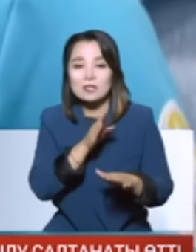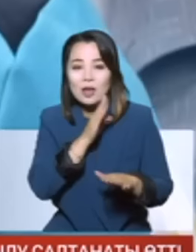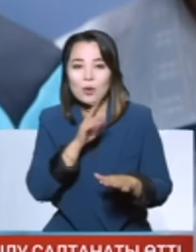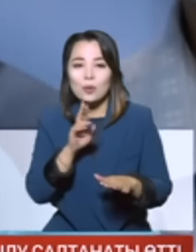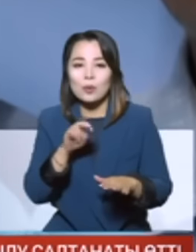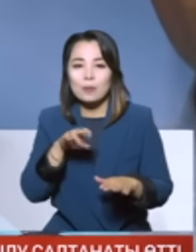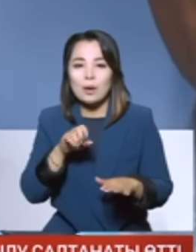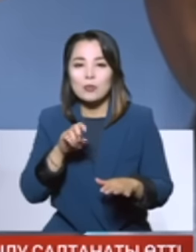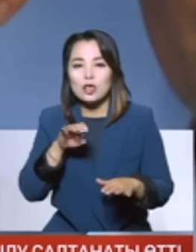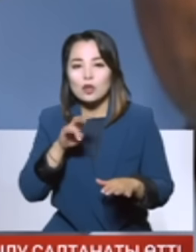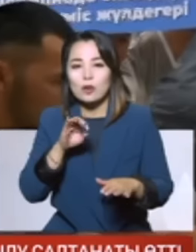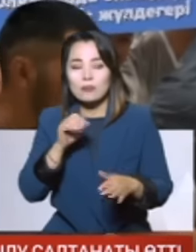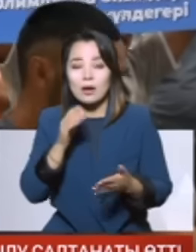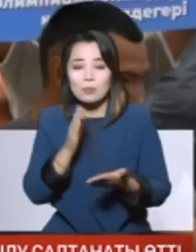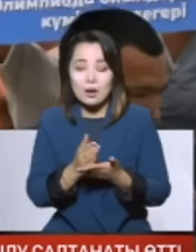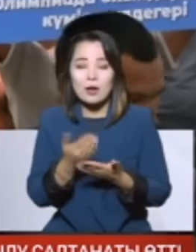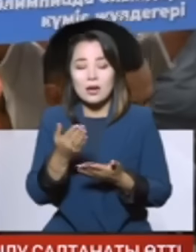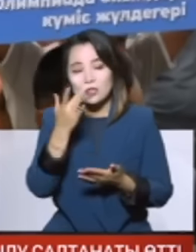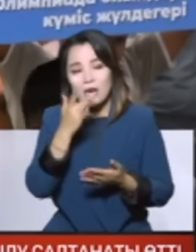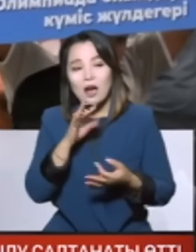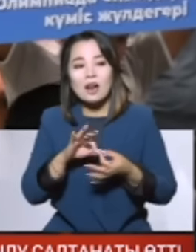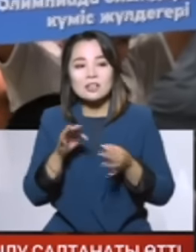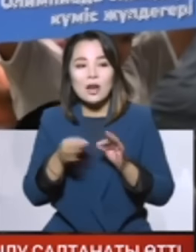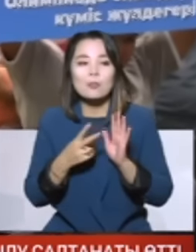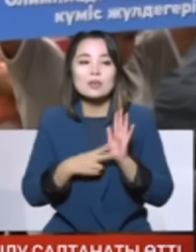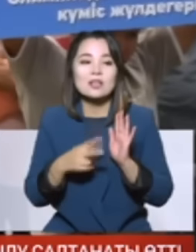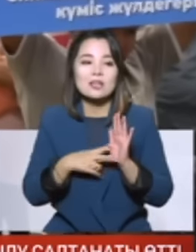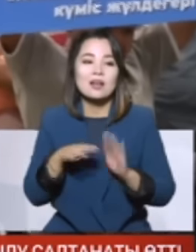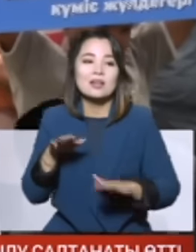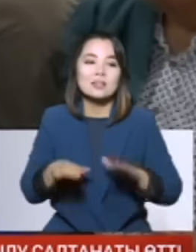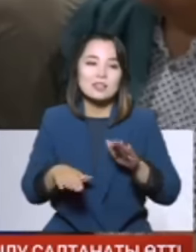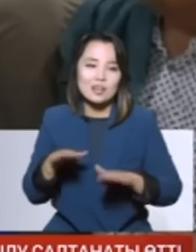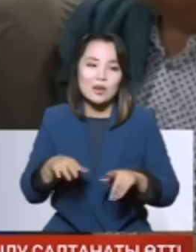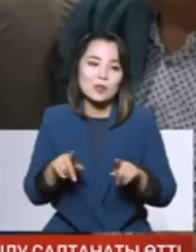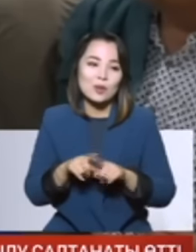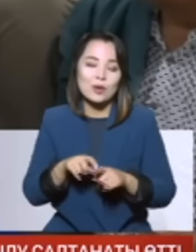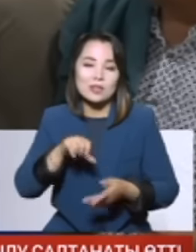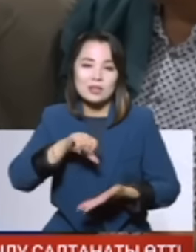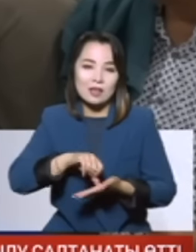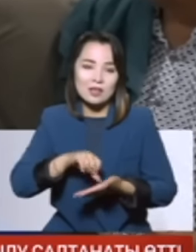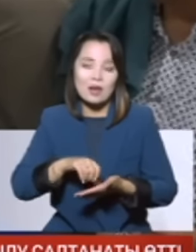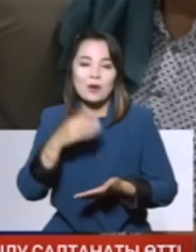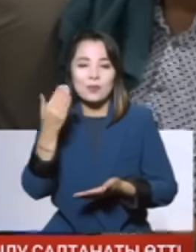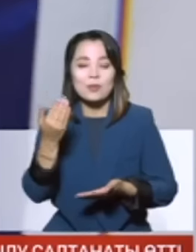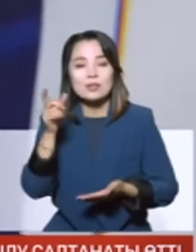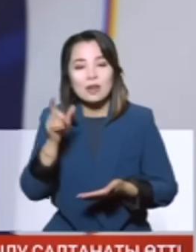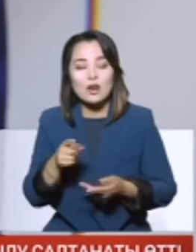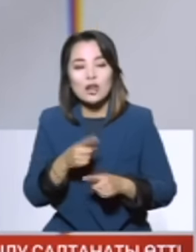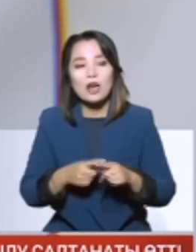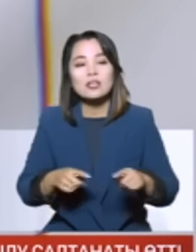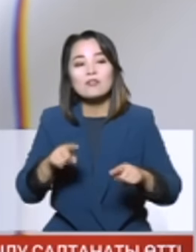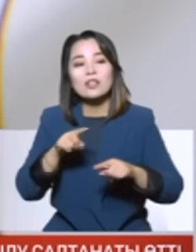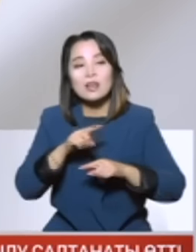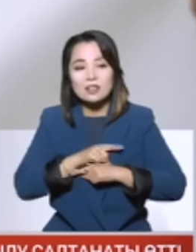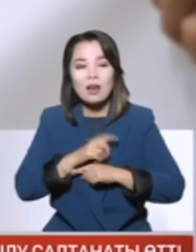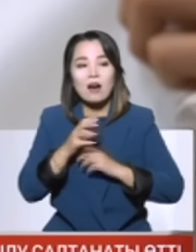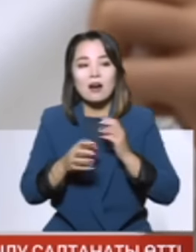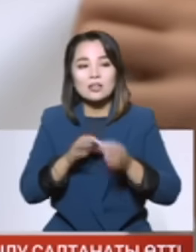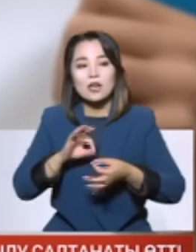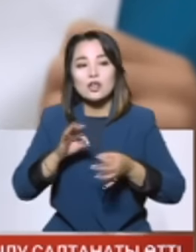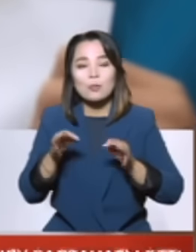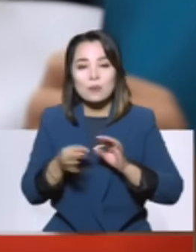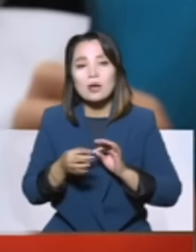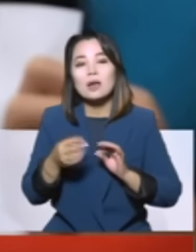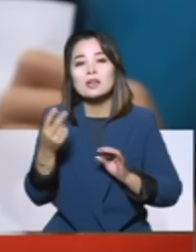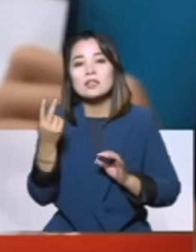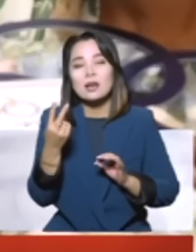Күлипа Бижанова да бар. Жазғы Олимпиадада 77 келі салмақ дәрежесінде өнер көрсеткен балуанымыз жартылай финалда әлем чемпионатының